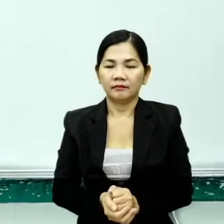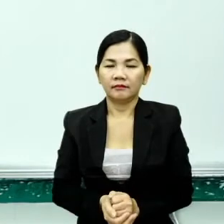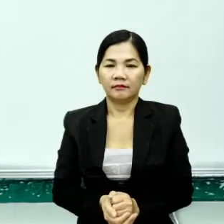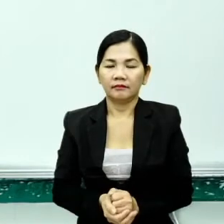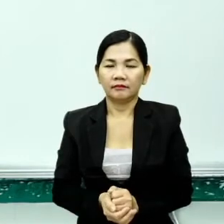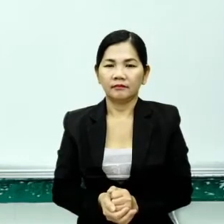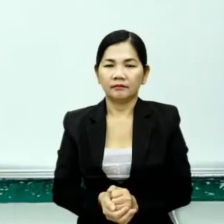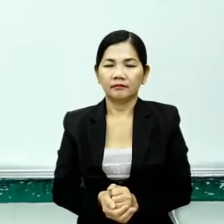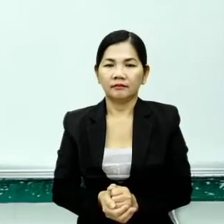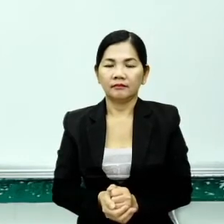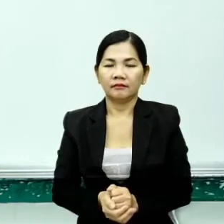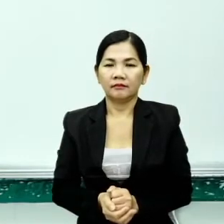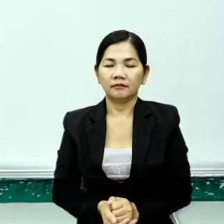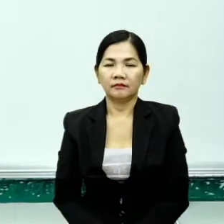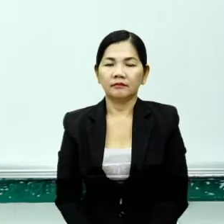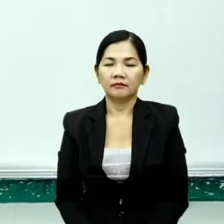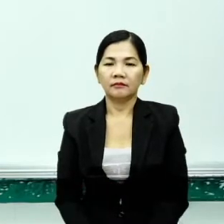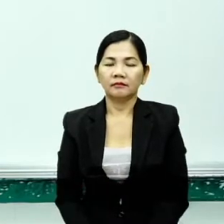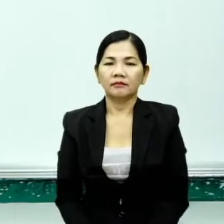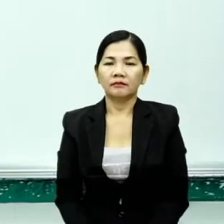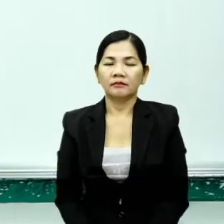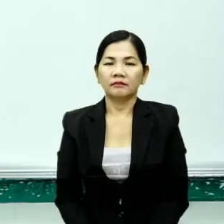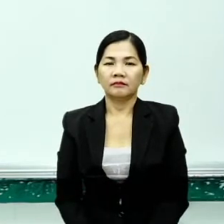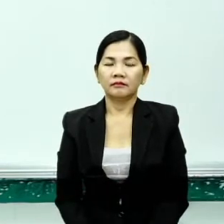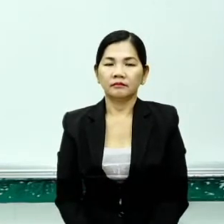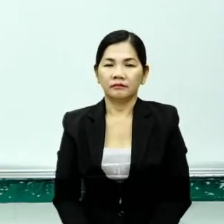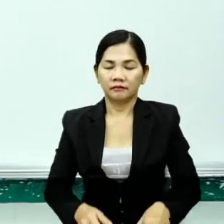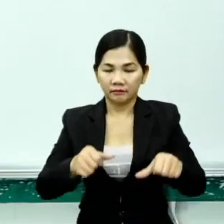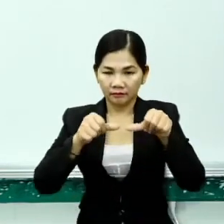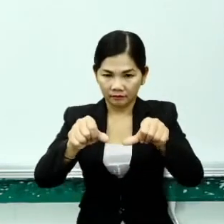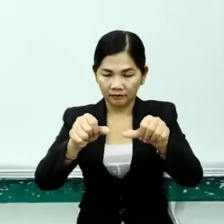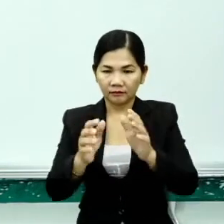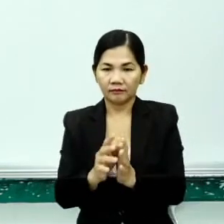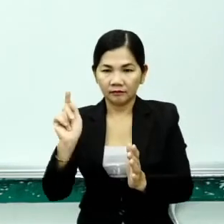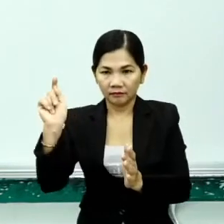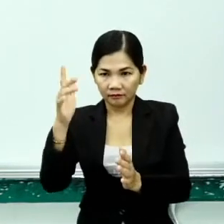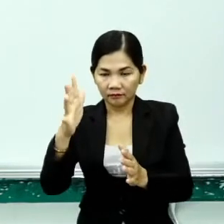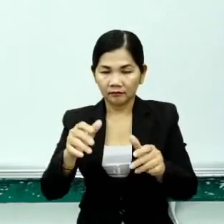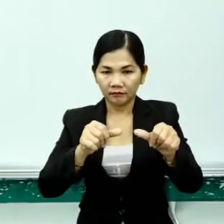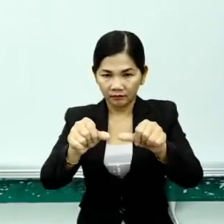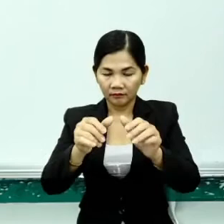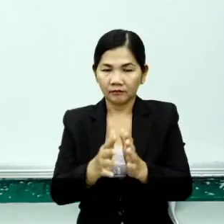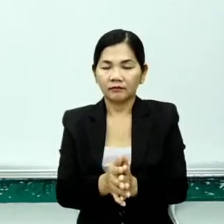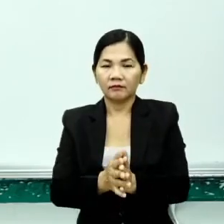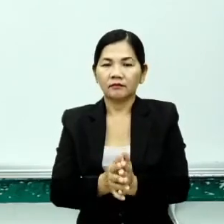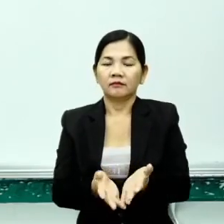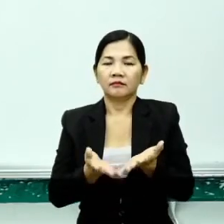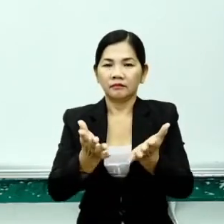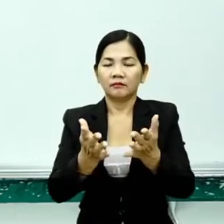cha chẳng cha này cứ ở sông bật rục hiệp này cha mau khẩn đi vĩnh cha